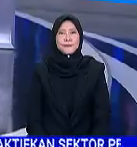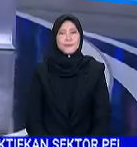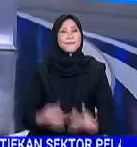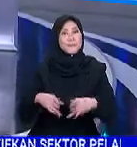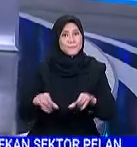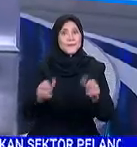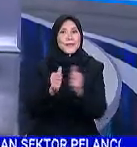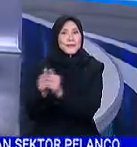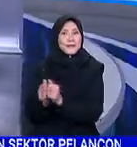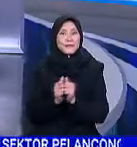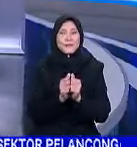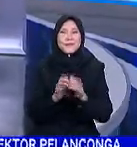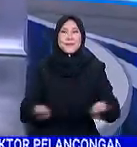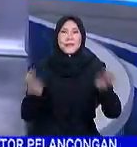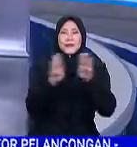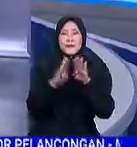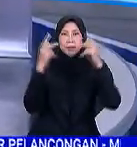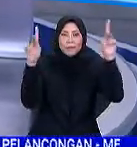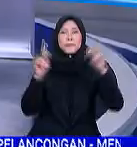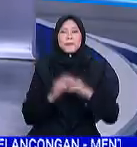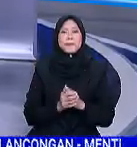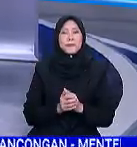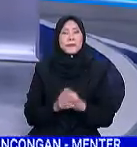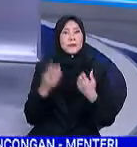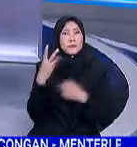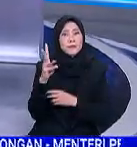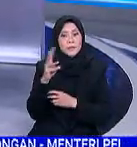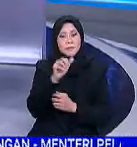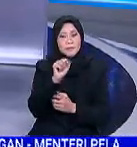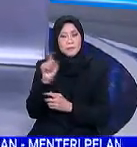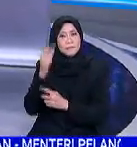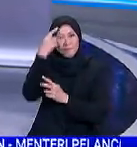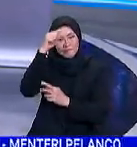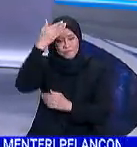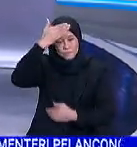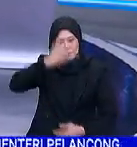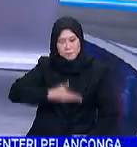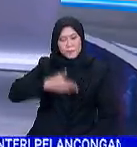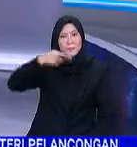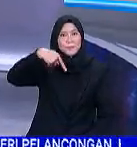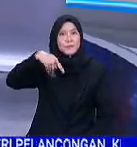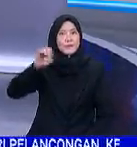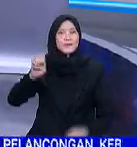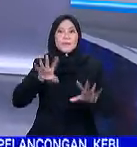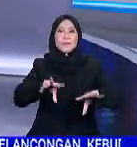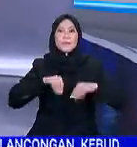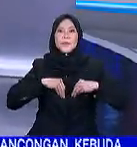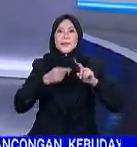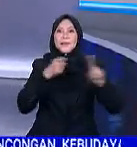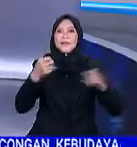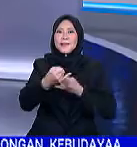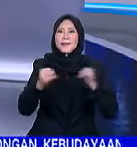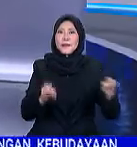Masih bersama berita perdana. 16,000 set peralatan pelindungan peribadi PPE diterima Jabatan